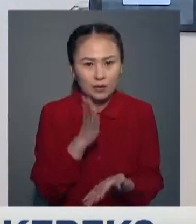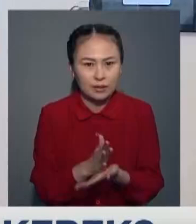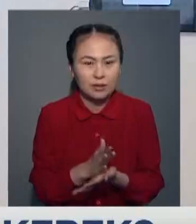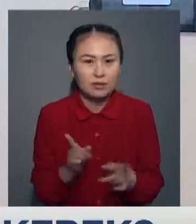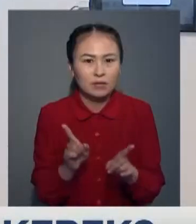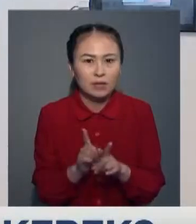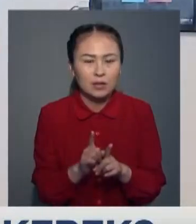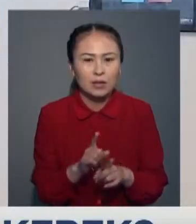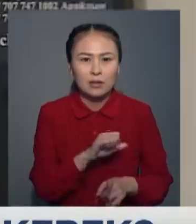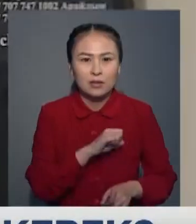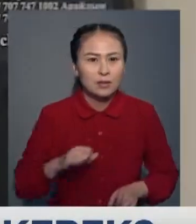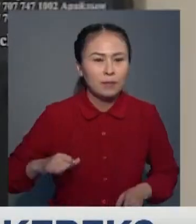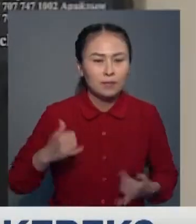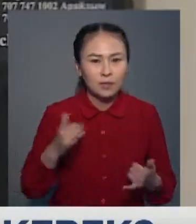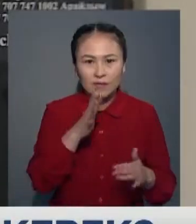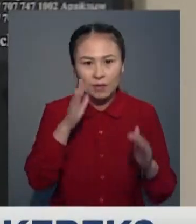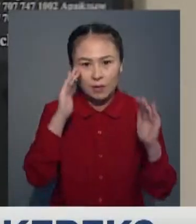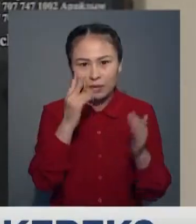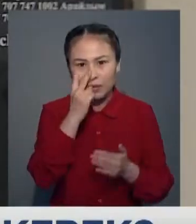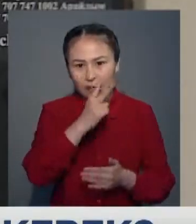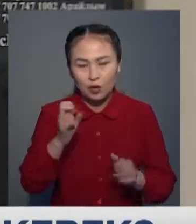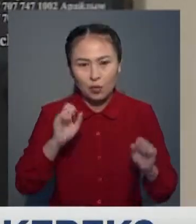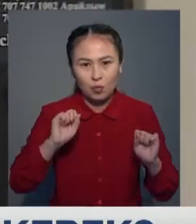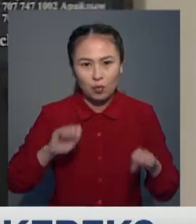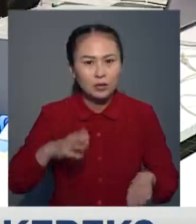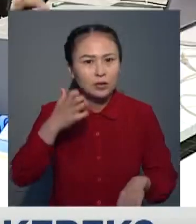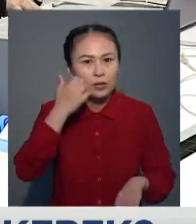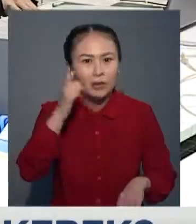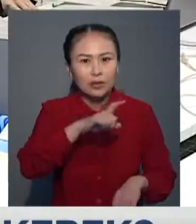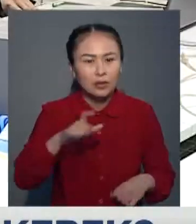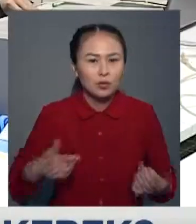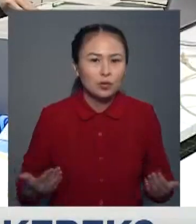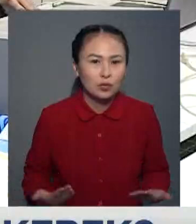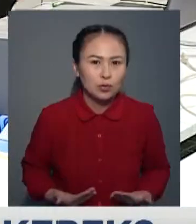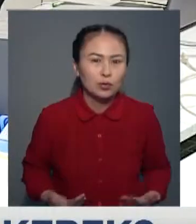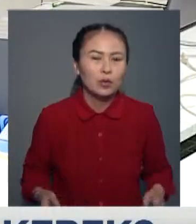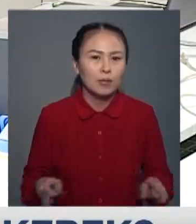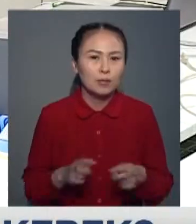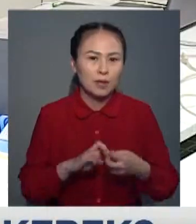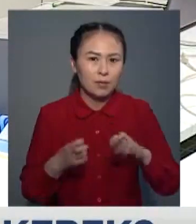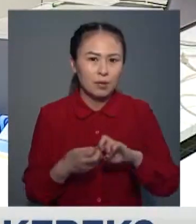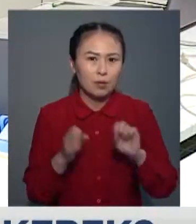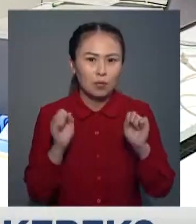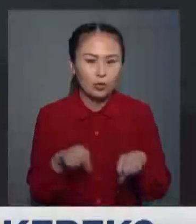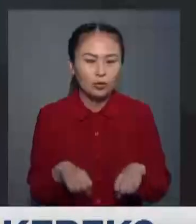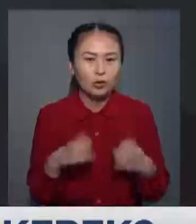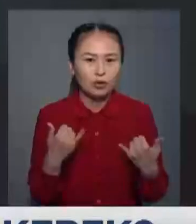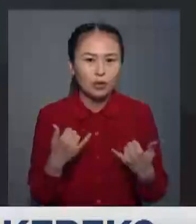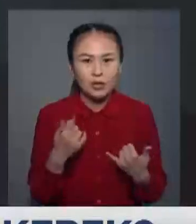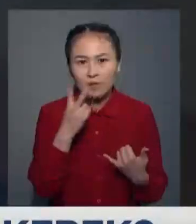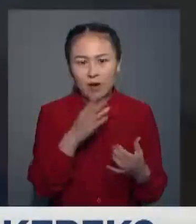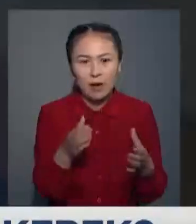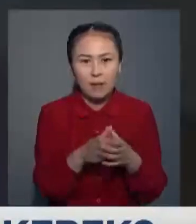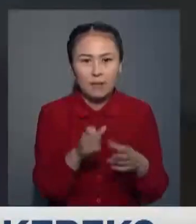жүйелердің ақсап тұрғаны осы карантин кезінде анық байқалды. Осы ретте тұрғындарды түлкі бұланға салатындарды табылады. Біздегі